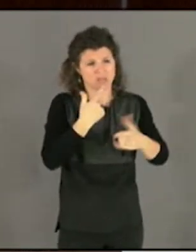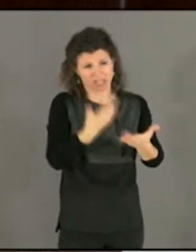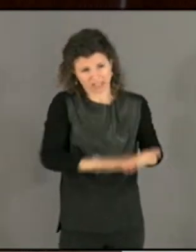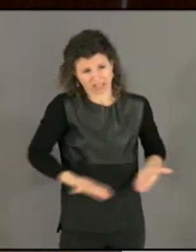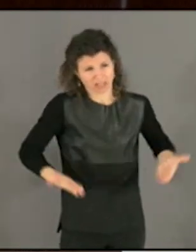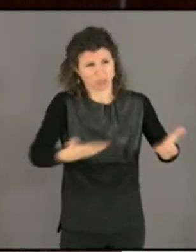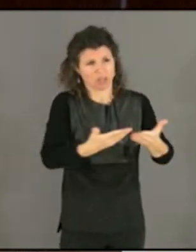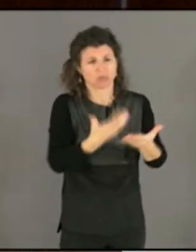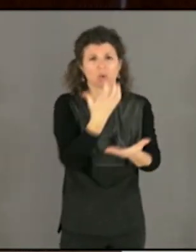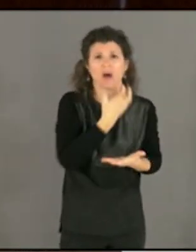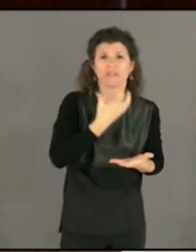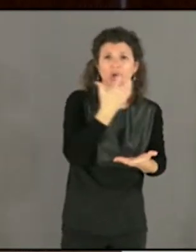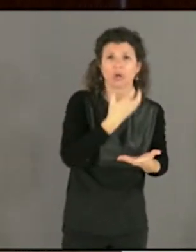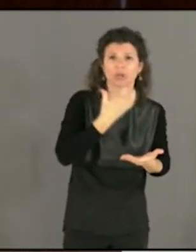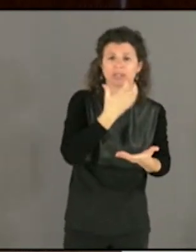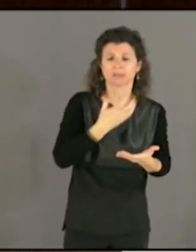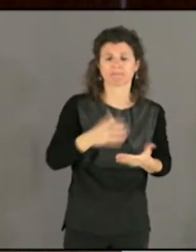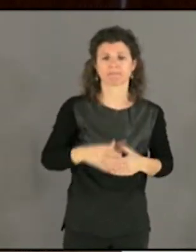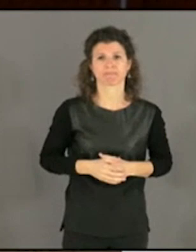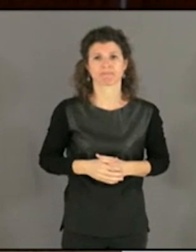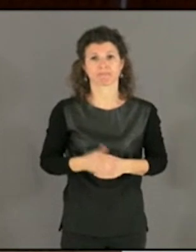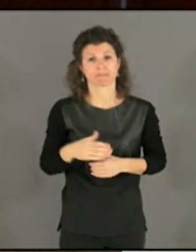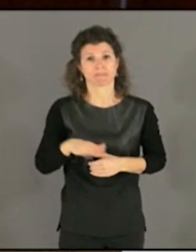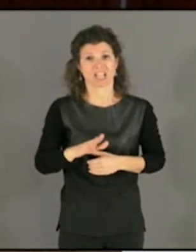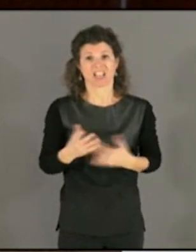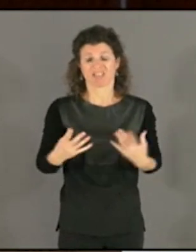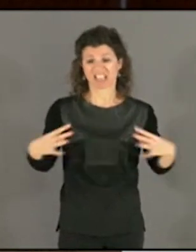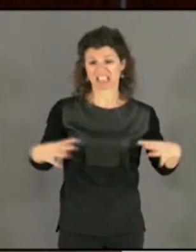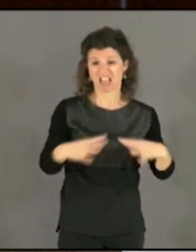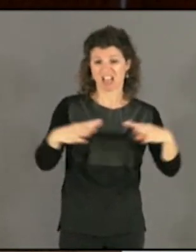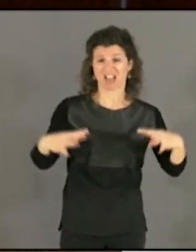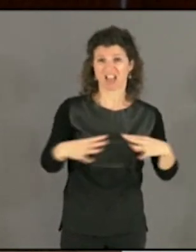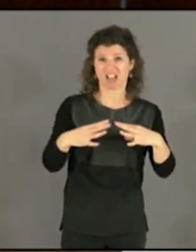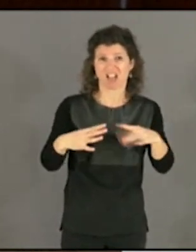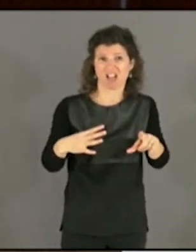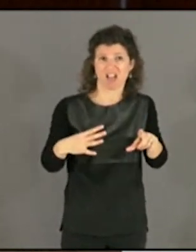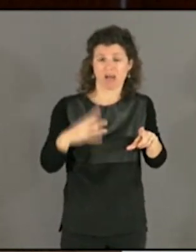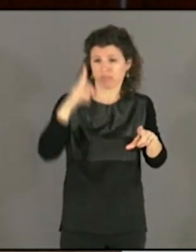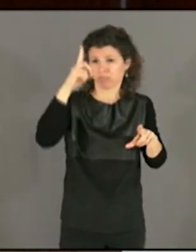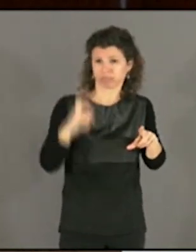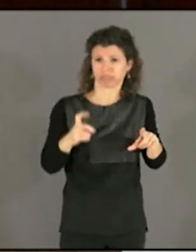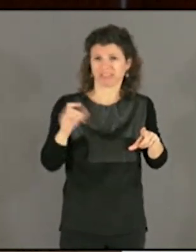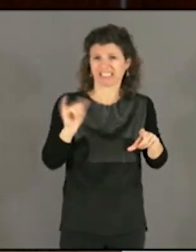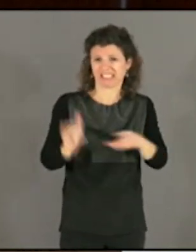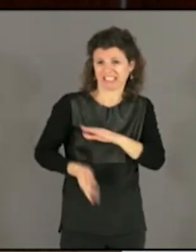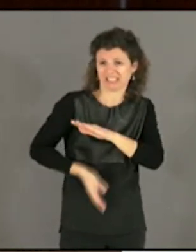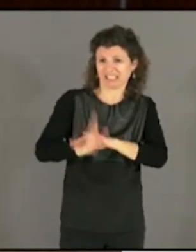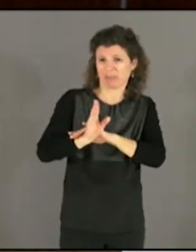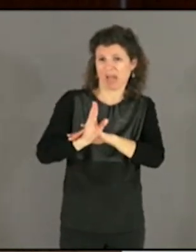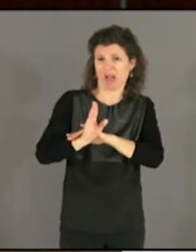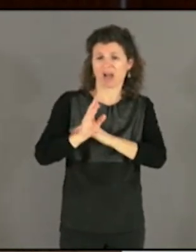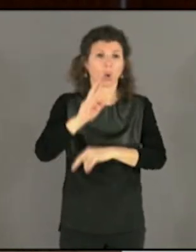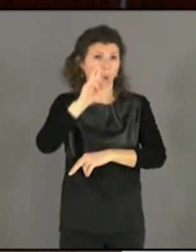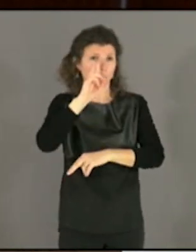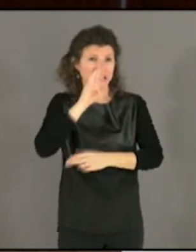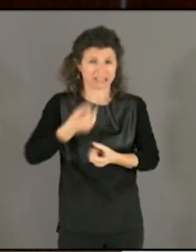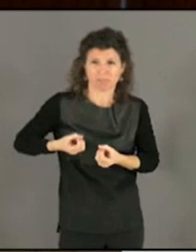Néanmoins, cette guerre lancée par la Russie, cette